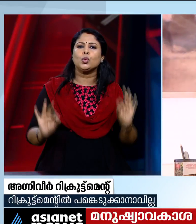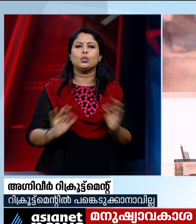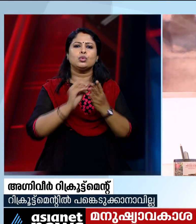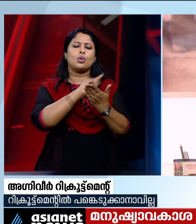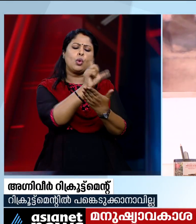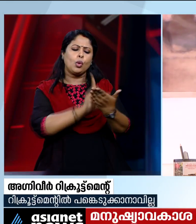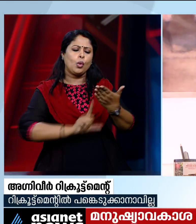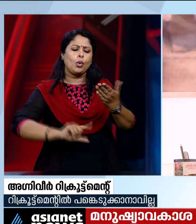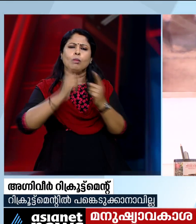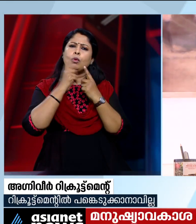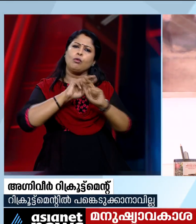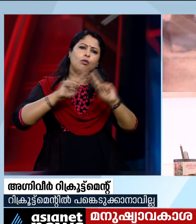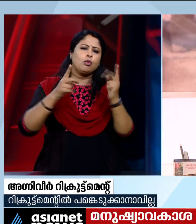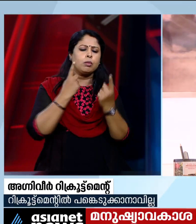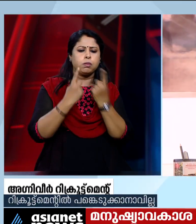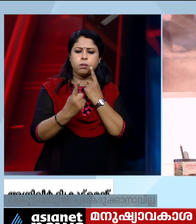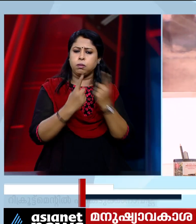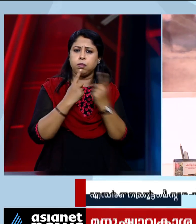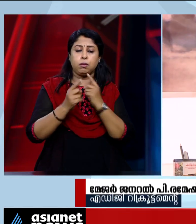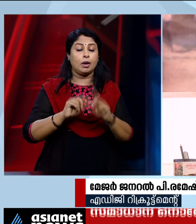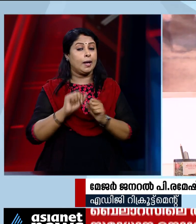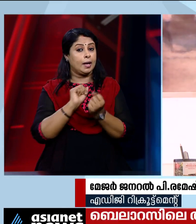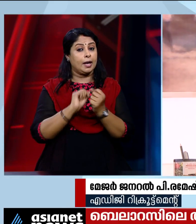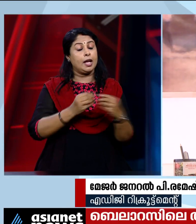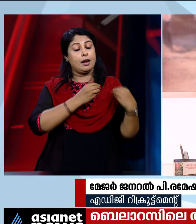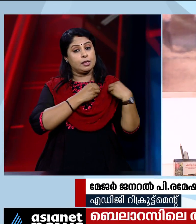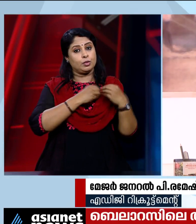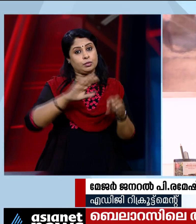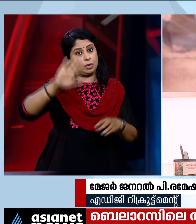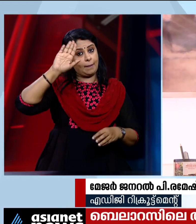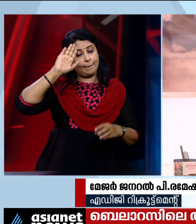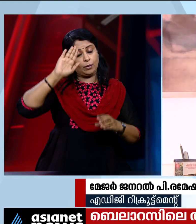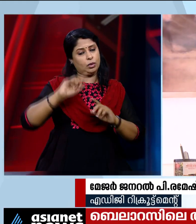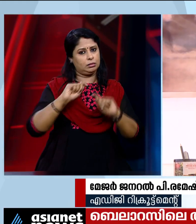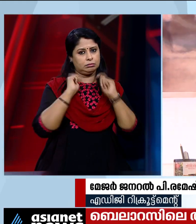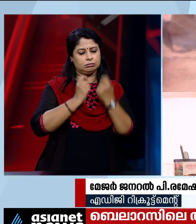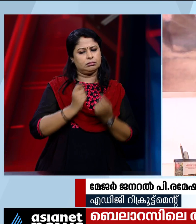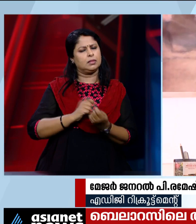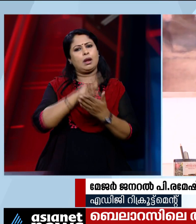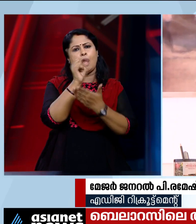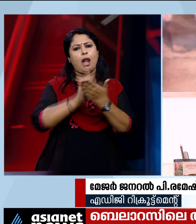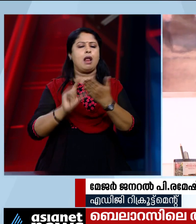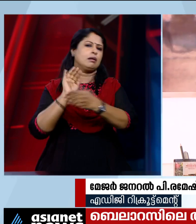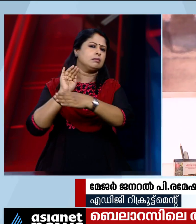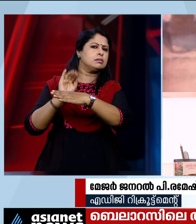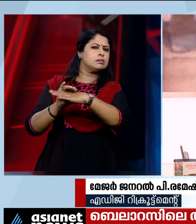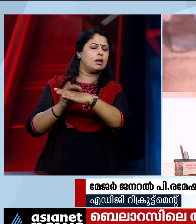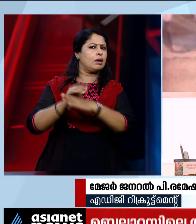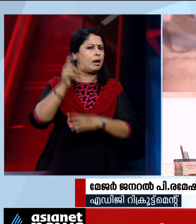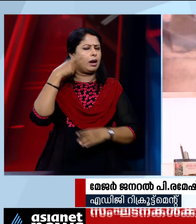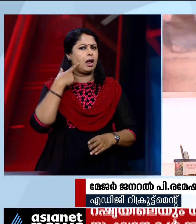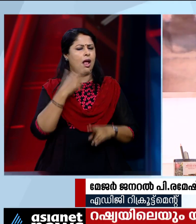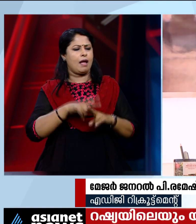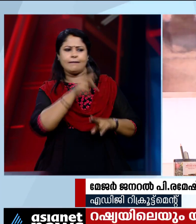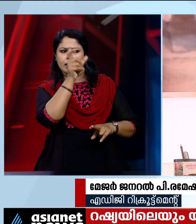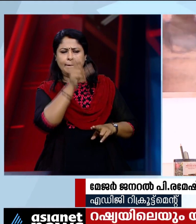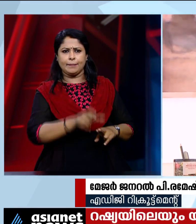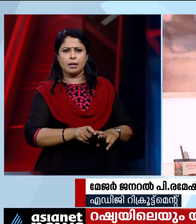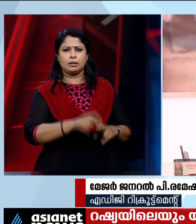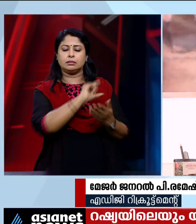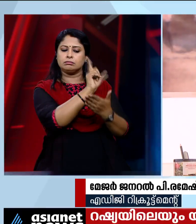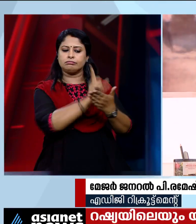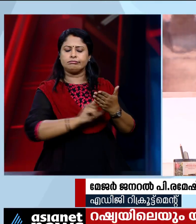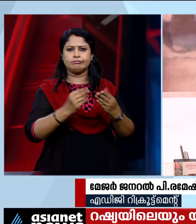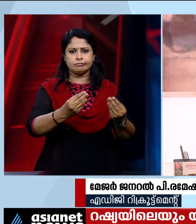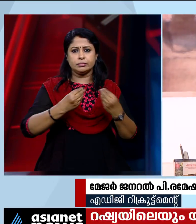ചെക്കിൽ ഞങ്ങൾ കൺസേൺ പോലീസിന് കത്തയക്കും, എന്നിട്ട് ചോദിക്കും ഇദ്ദേഹം ഇങ്ങനെ ഒരു ഞങ്ങൾക്ക് എഫിഡവിറ്റ് എഴുതി